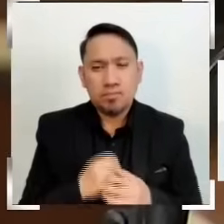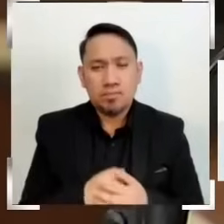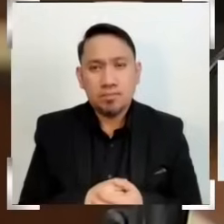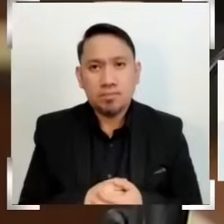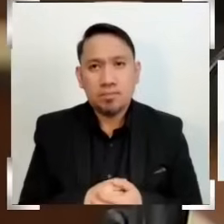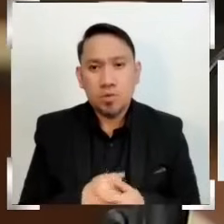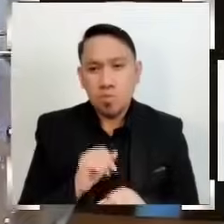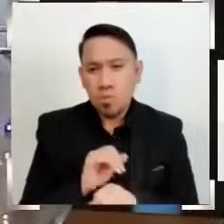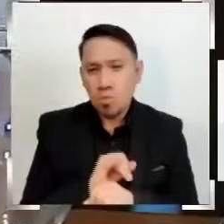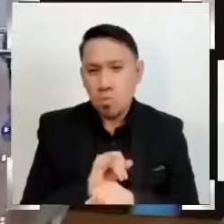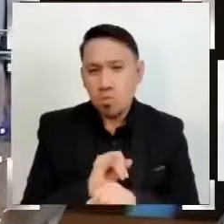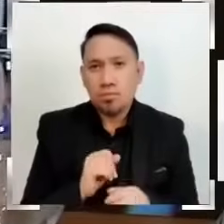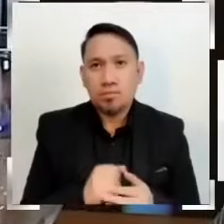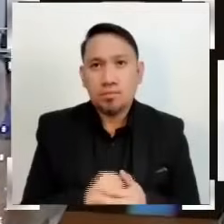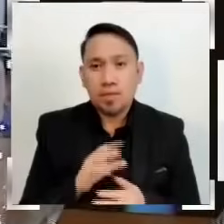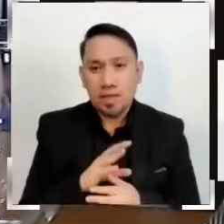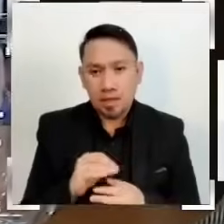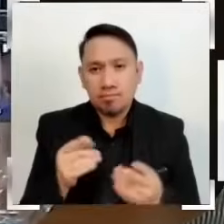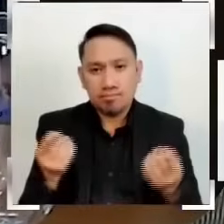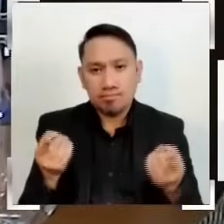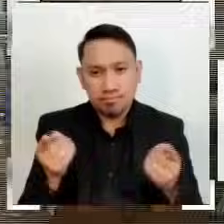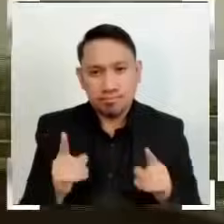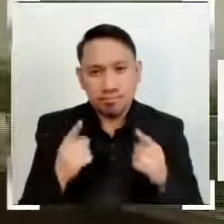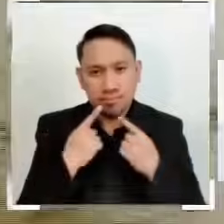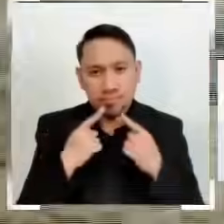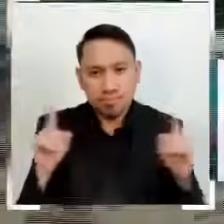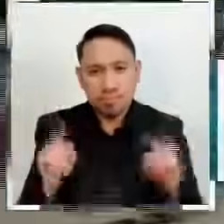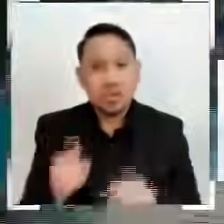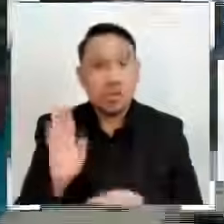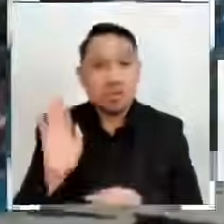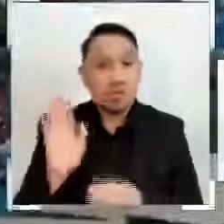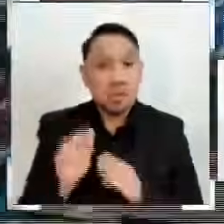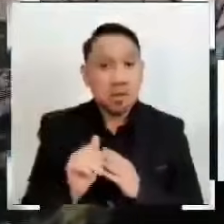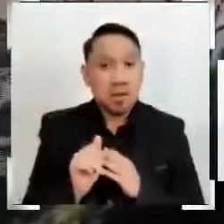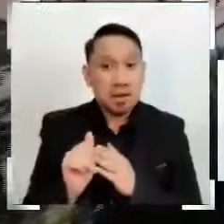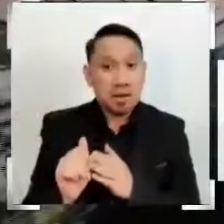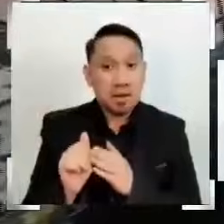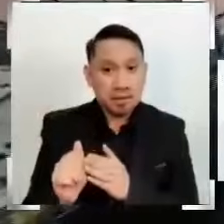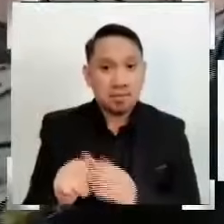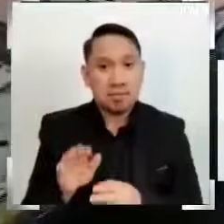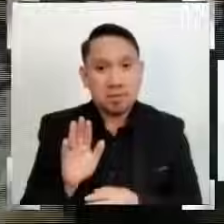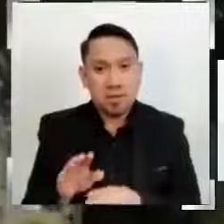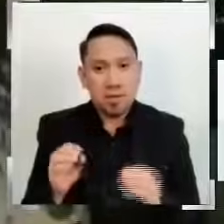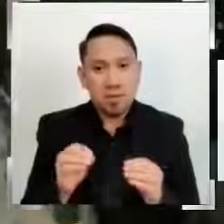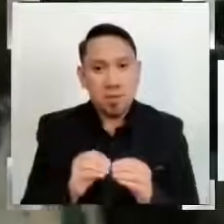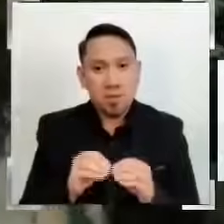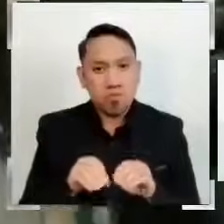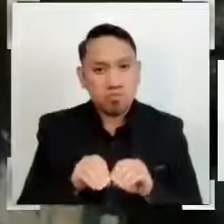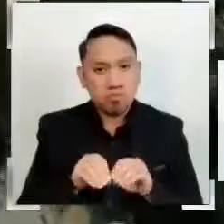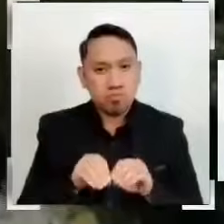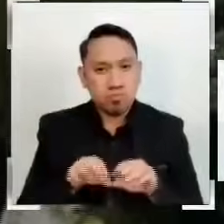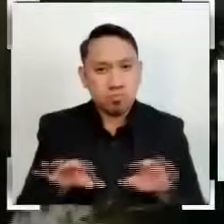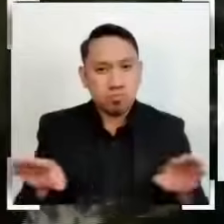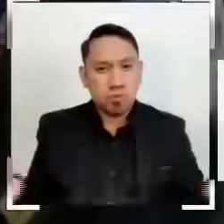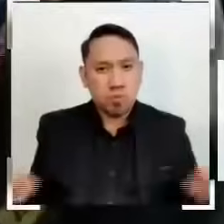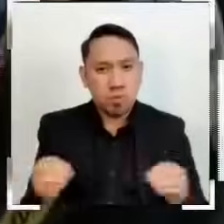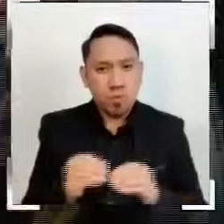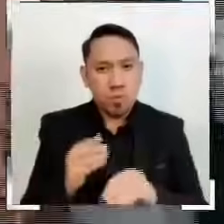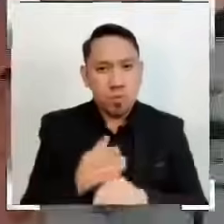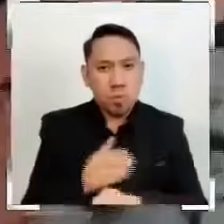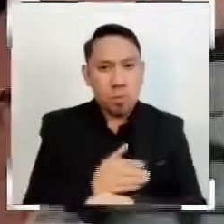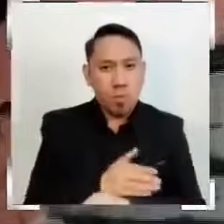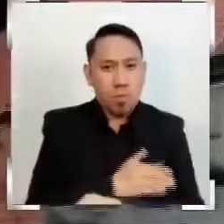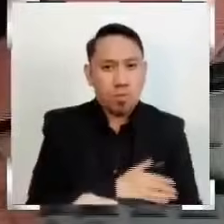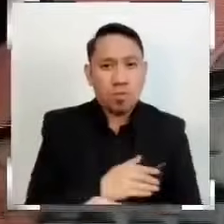The rest is history. Sa ilalim ng kanyang liderato, pinalaki at pinalawak ang naabot ng GMA sa lahat ng panig